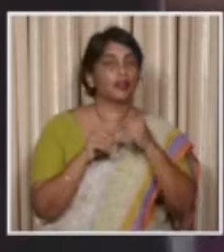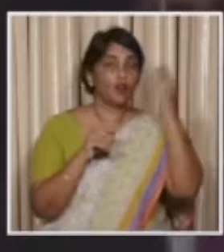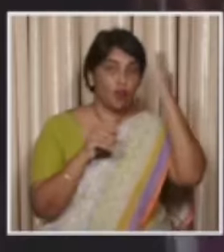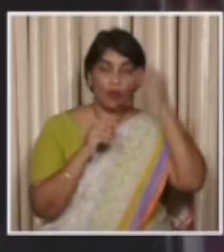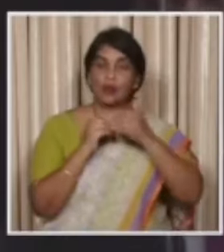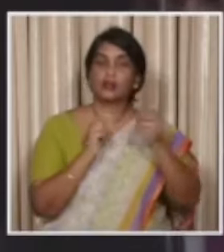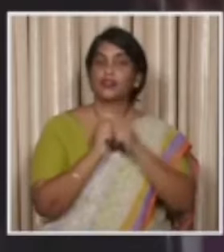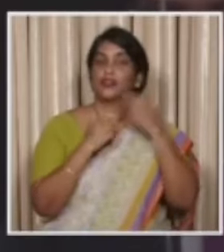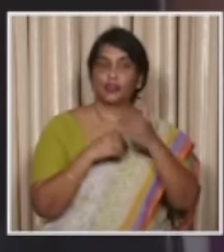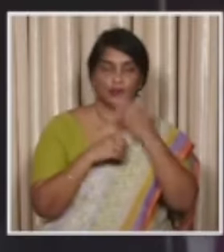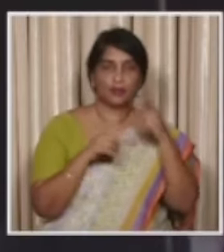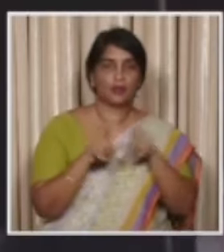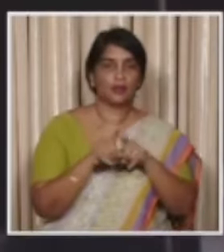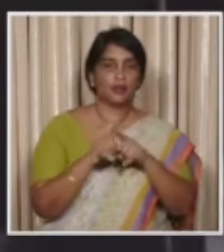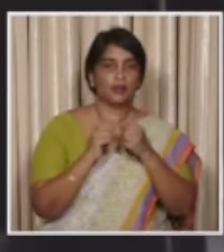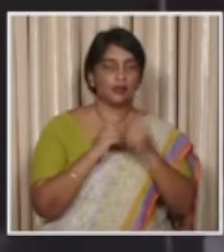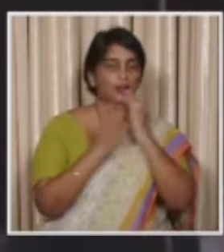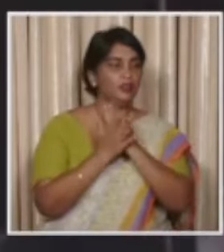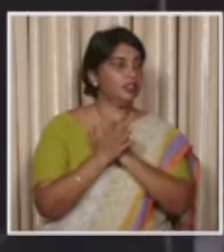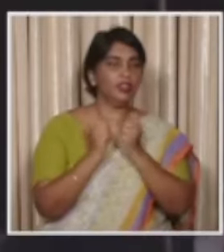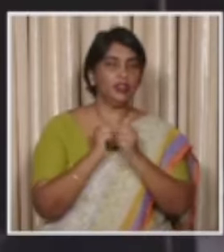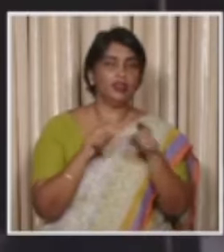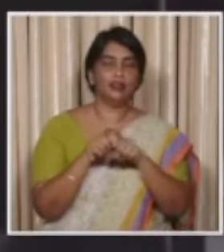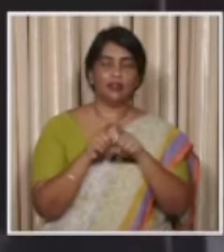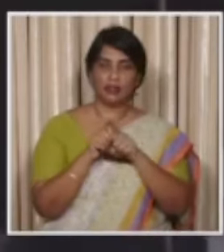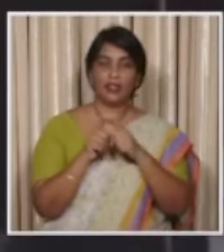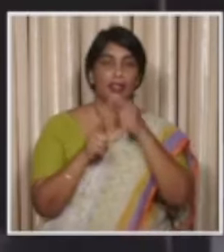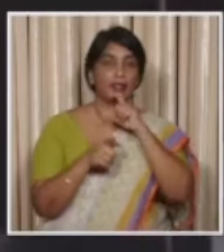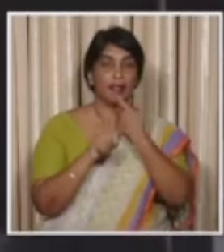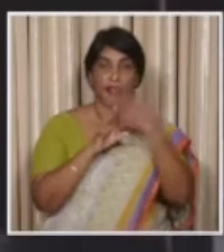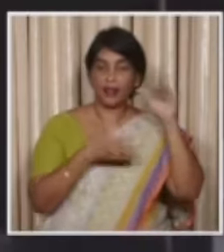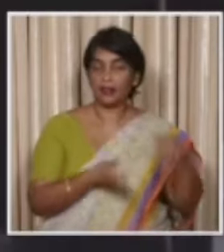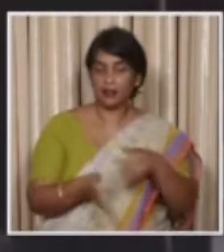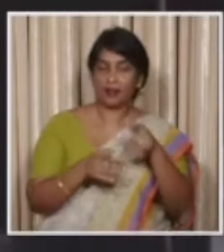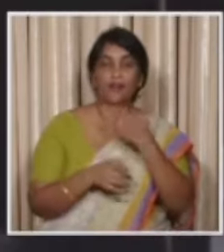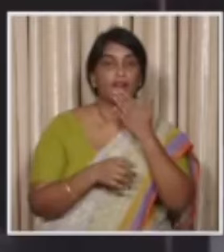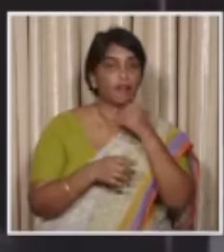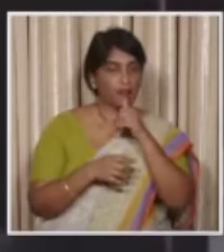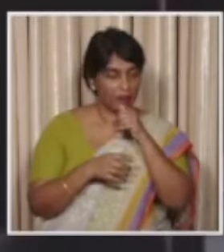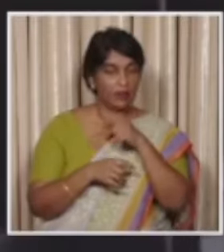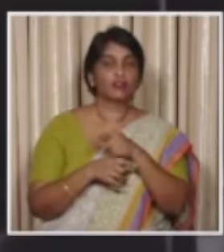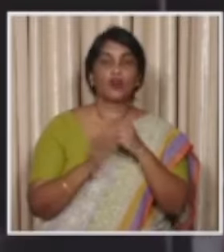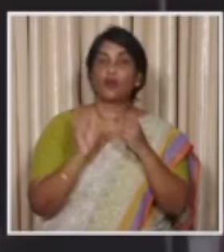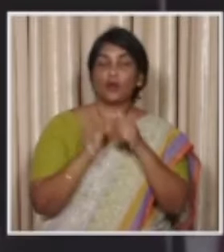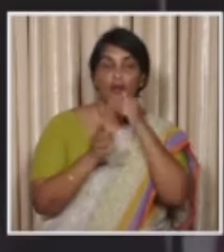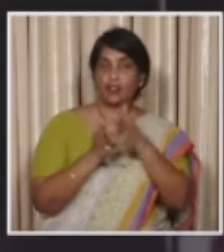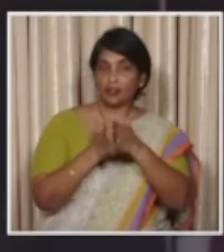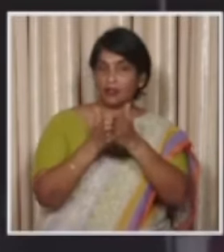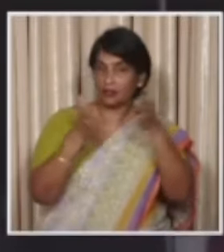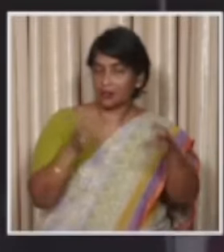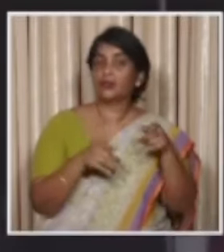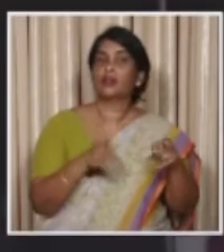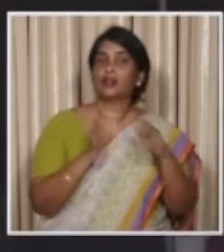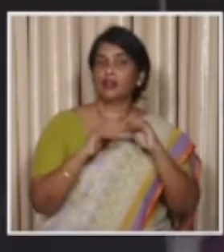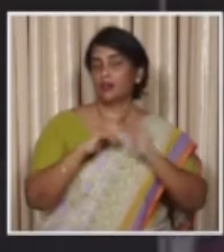ඒ ටික කරන්න පුළුවන්. ඒ නිසා විශේෂයෙන්ම කියන්න ඕන කැලණි ගඟ දිගේ එන වතුර ටික එතකොට මොයකට පළල් කිරීමේ ව්‍යාපෘතියකුත්